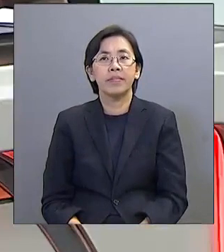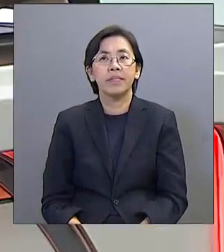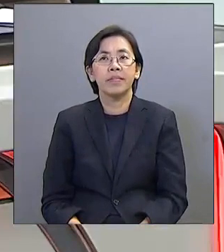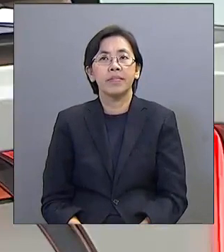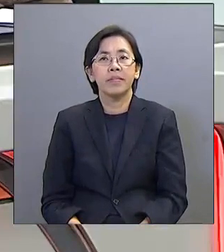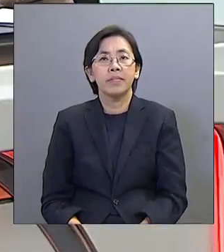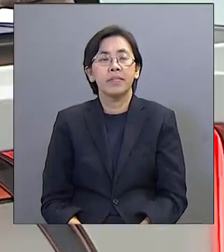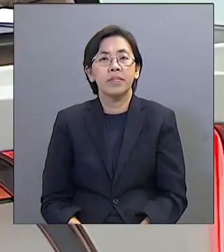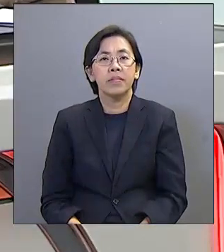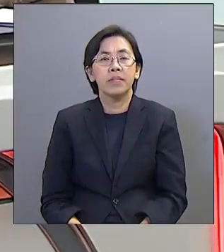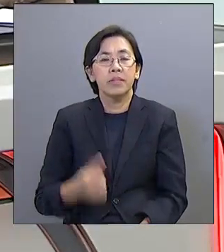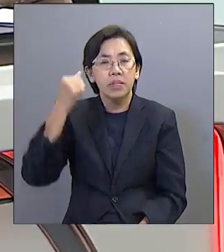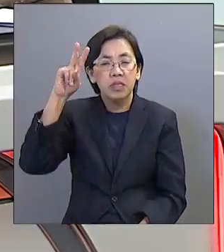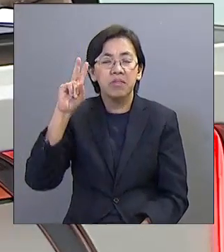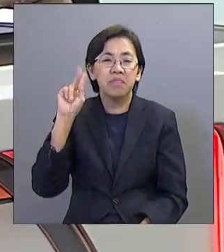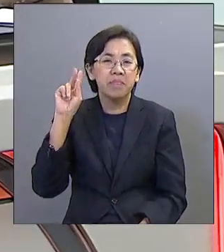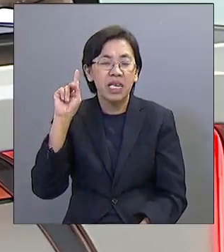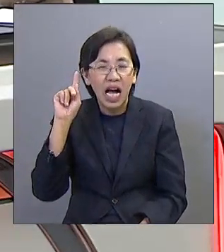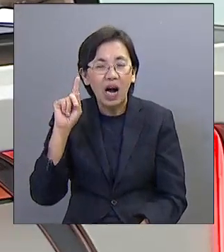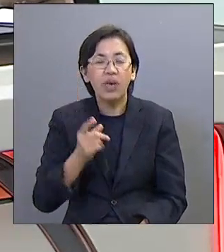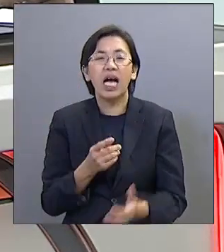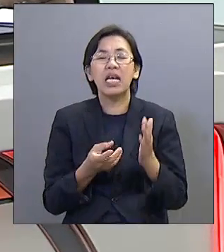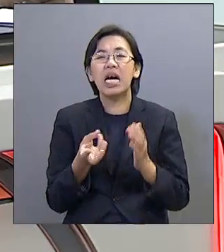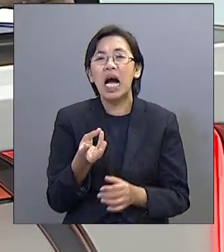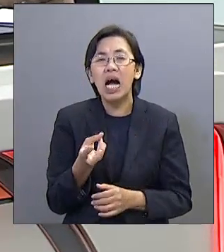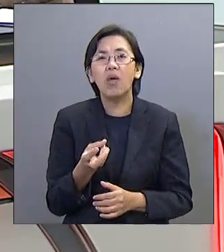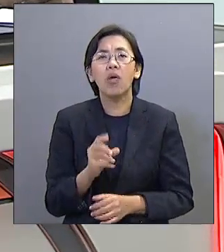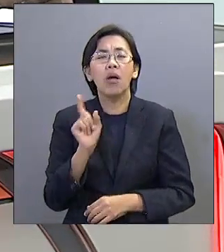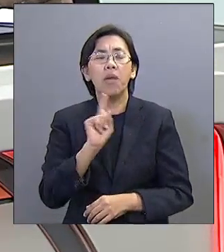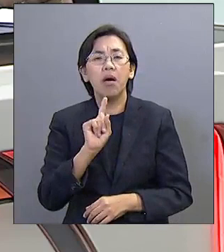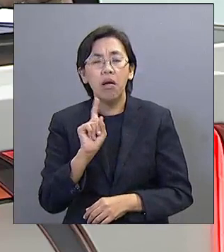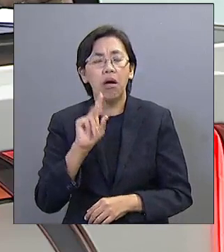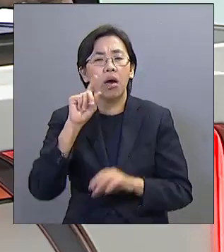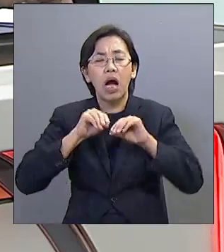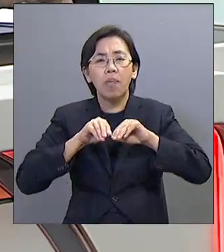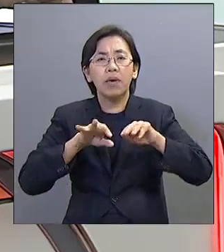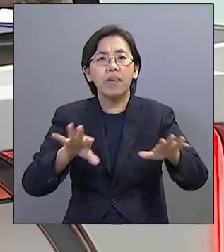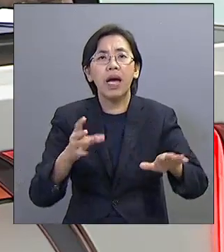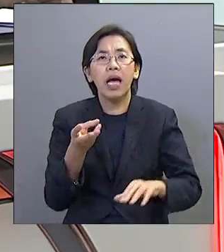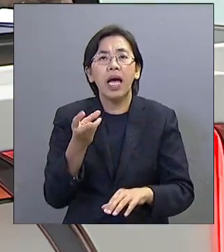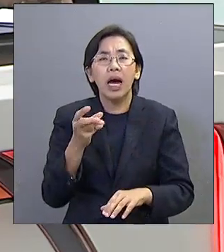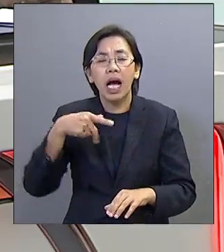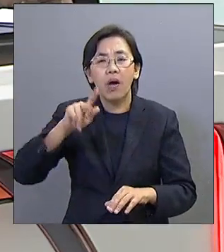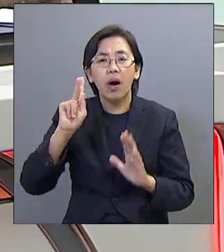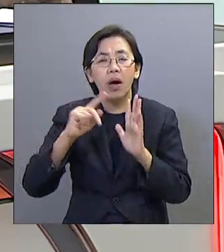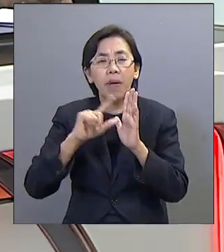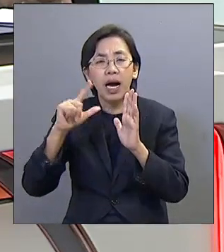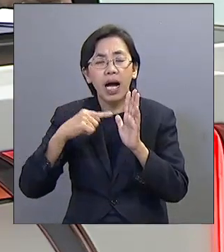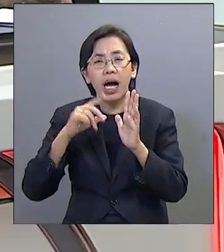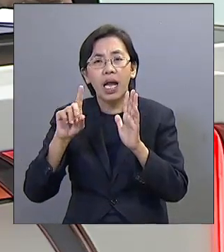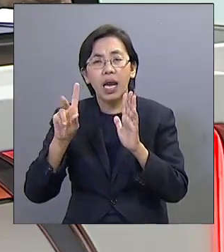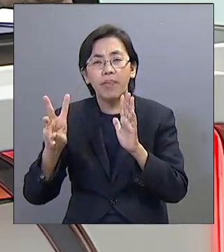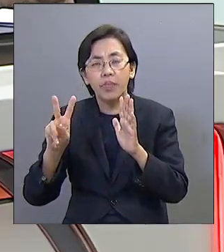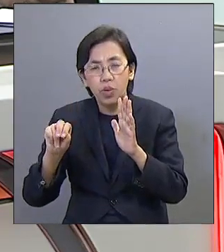คุณผู้ชม 2วันมานี้มีข่าวใหญ่ในแวดวงข้าวนะคะหลังจากที่สื่อรายงานว่าข้าวผกาลำดวลข้าวหอมของ